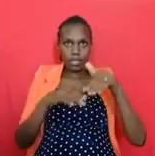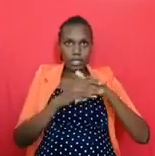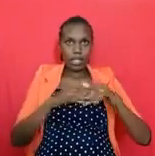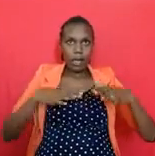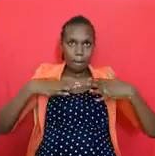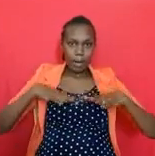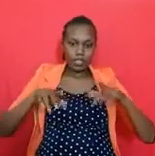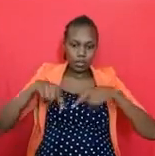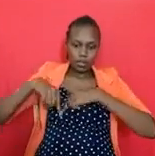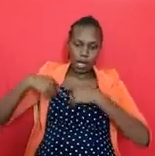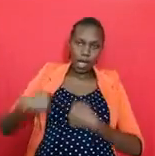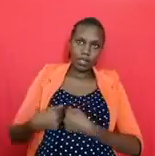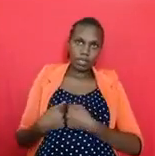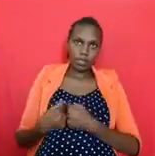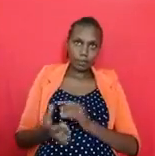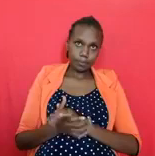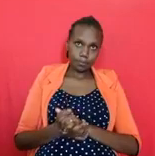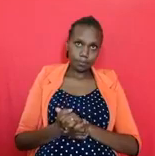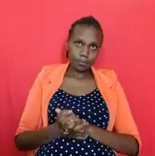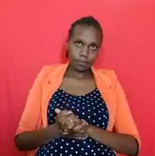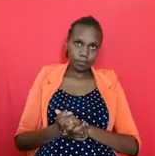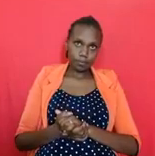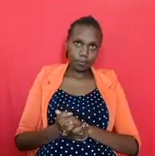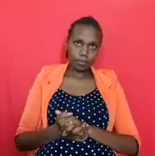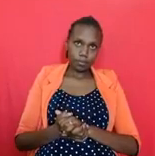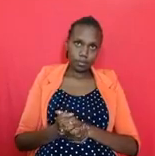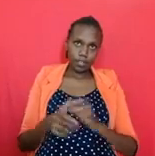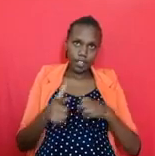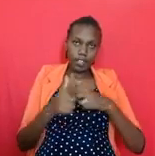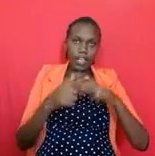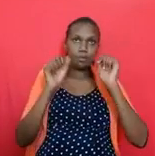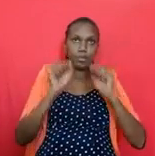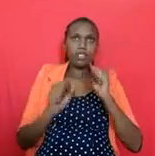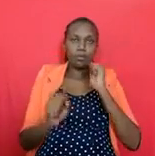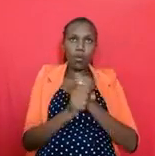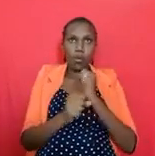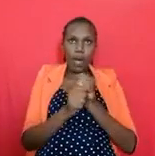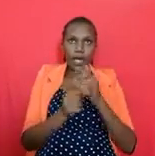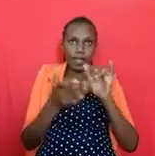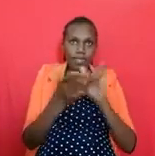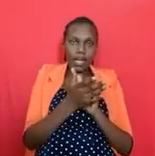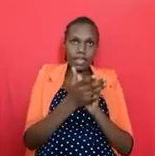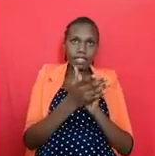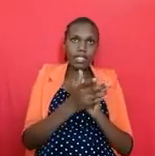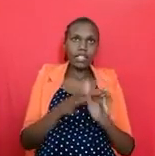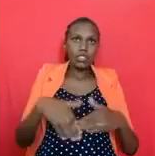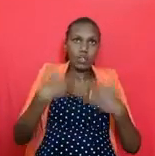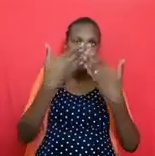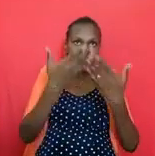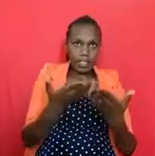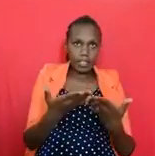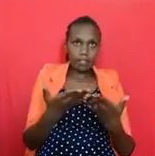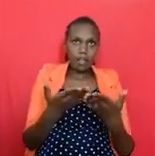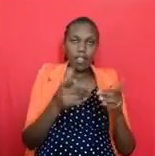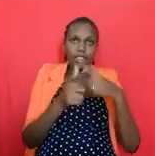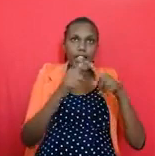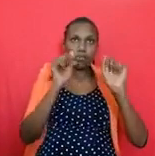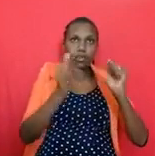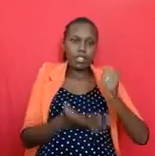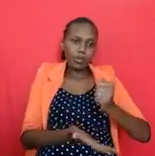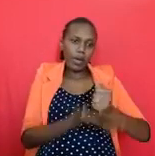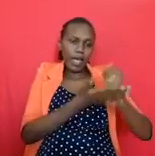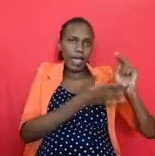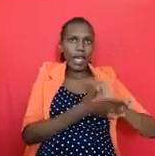mundu ngoro-ini yake na no tuhote kuruta wira wa gwikira no atuhotithie